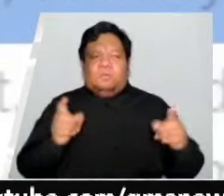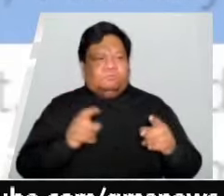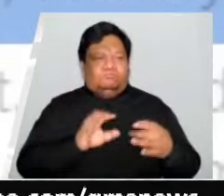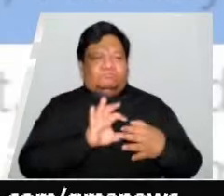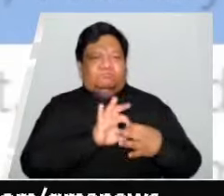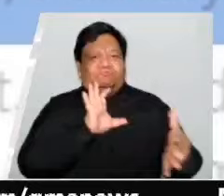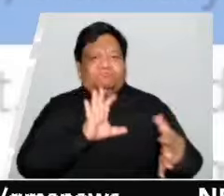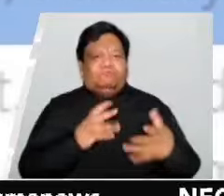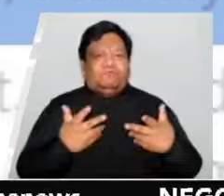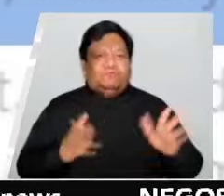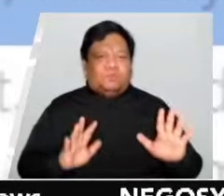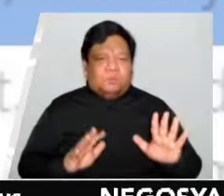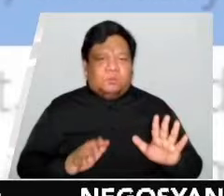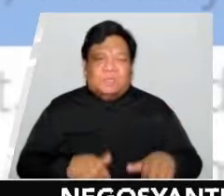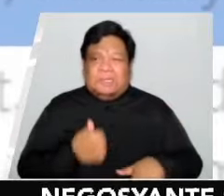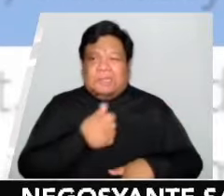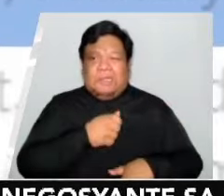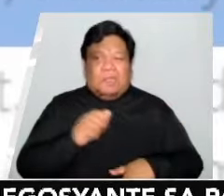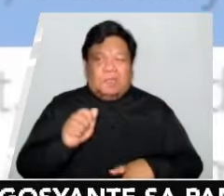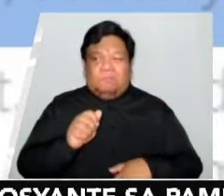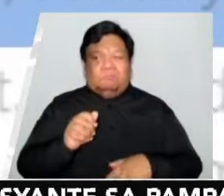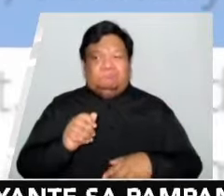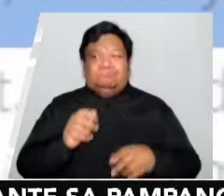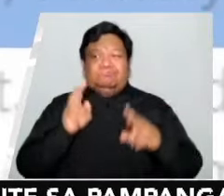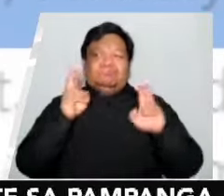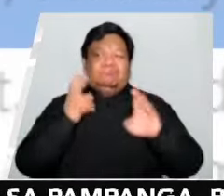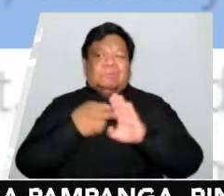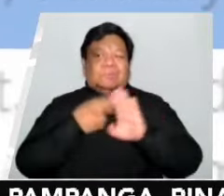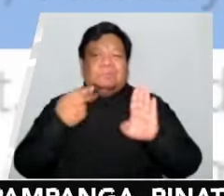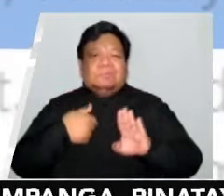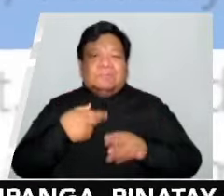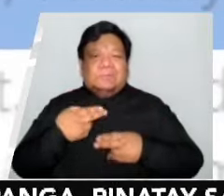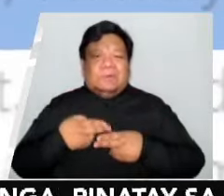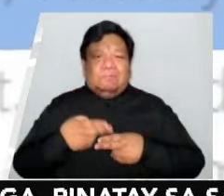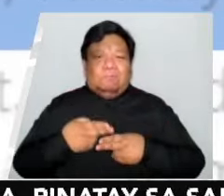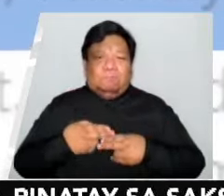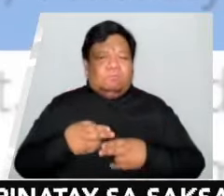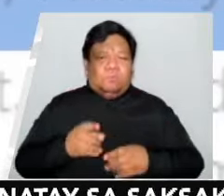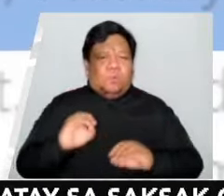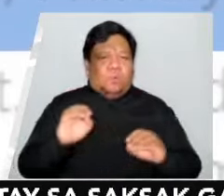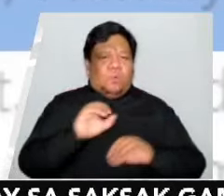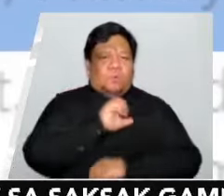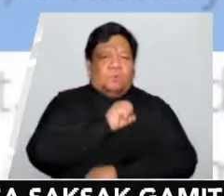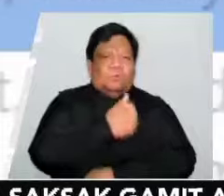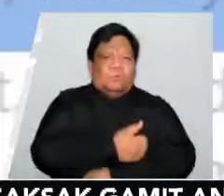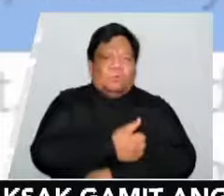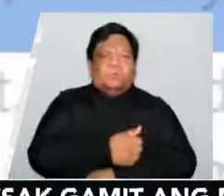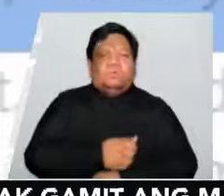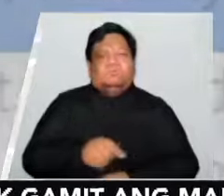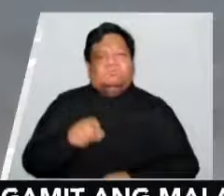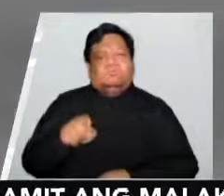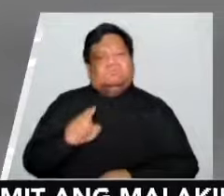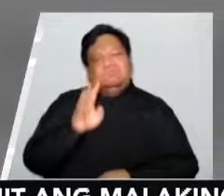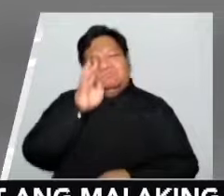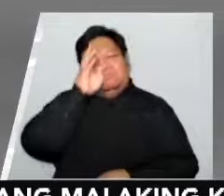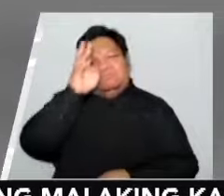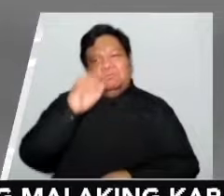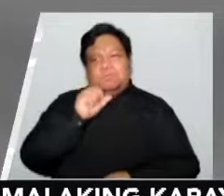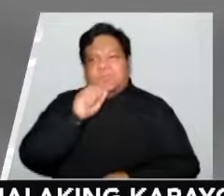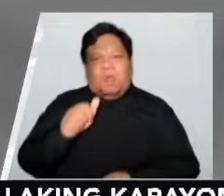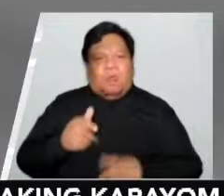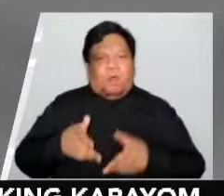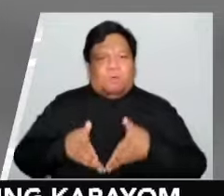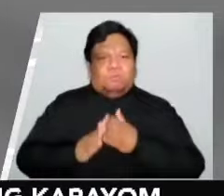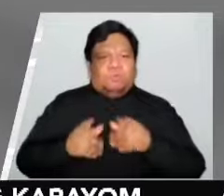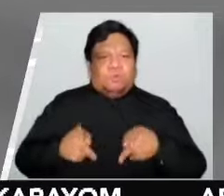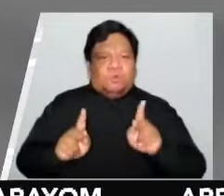m transaksyon gamit ang kanyang pangalan ay hindi autor o kaya'y ginawa ng wala niyang pahintulot Sinusubukan pang